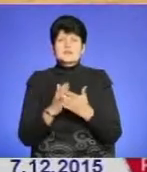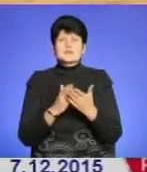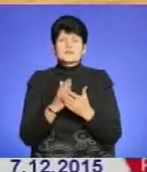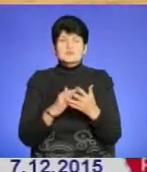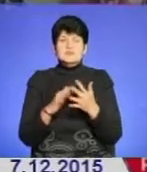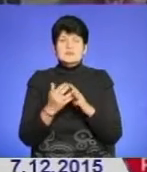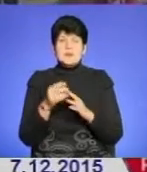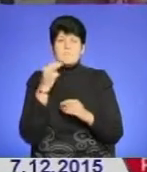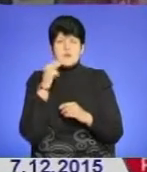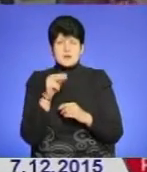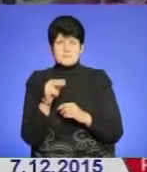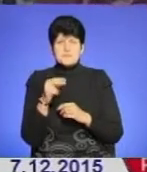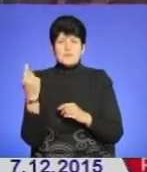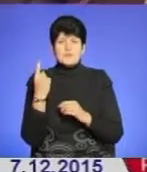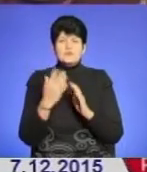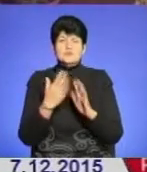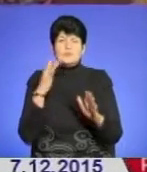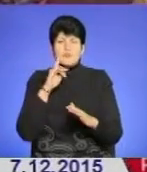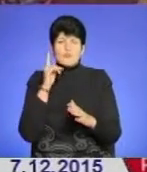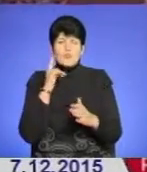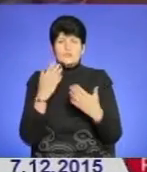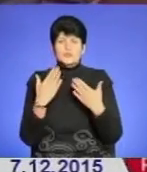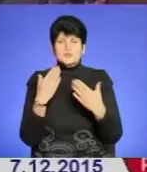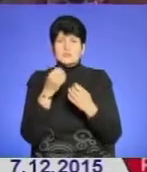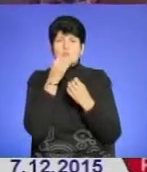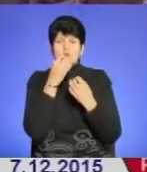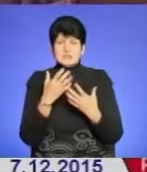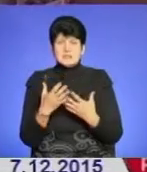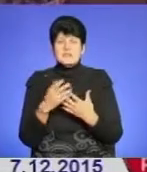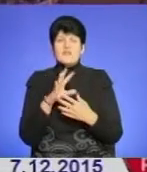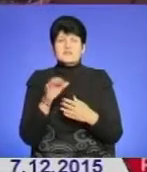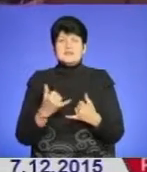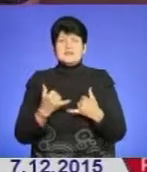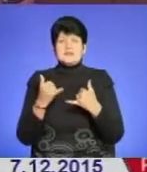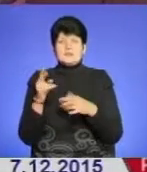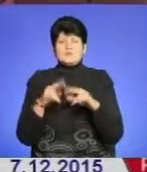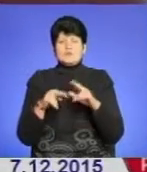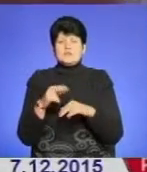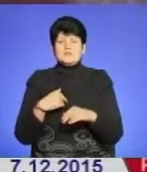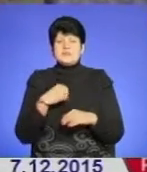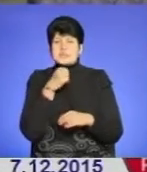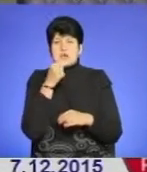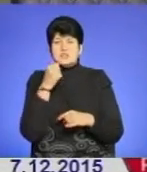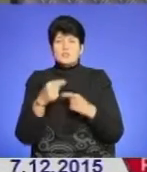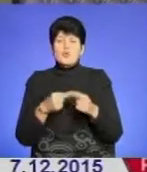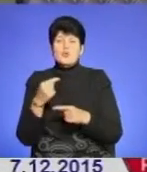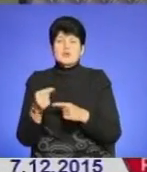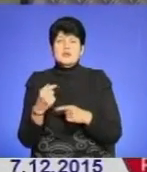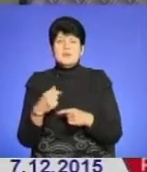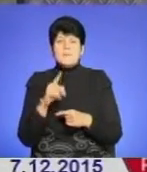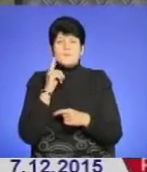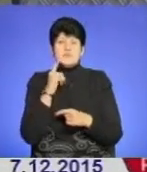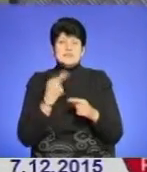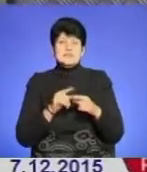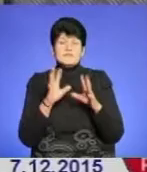села покращиться. Першу очі молодь ставиться позитивно, бо все для них все будується, бо ми вже старше покоління, а молоді – це для